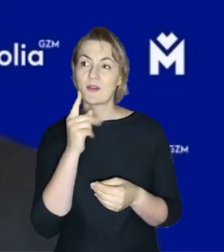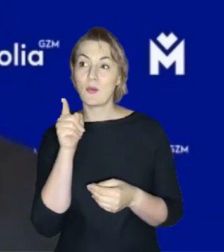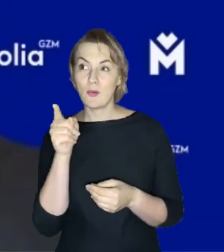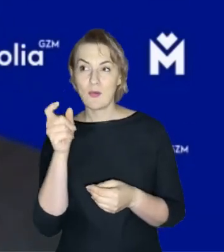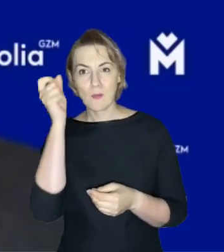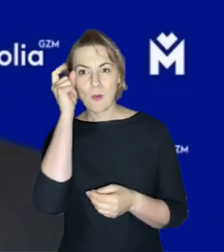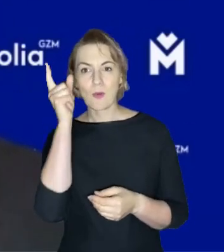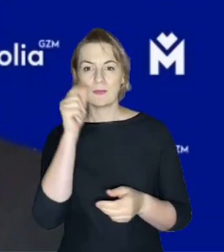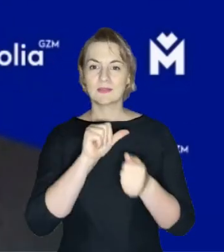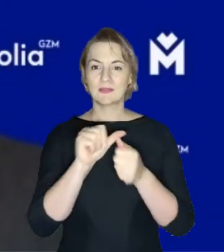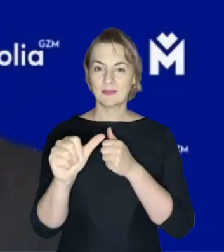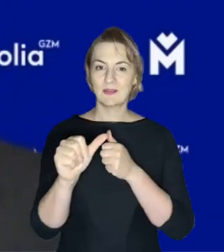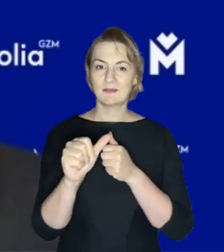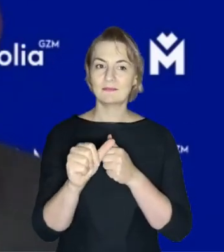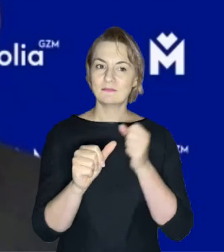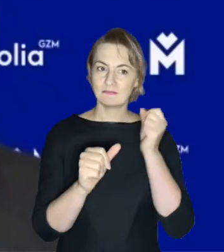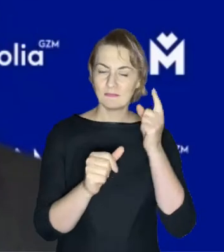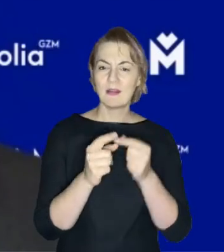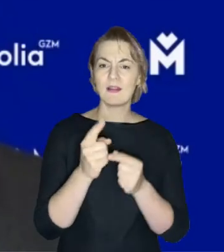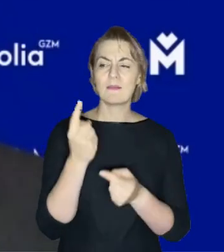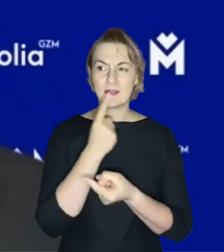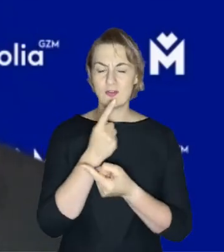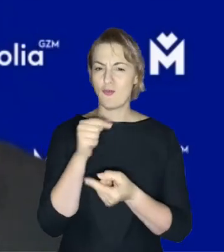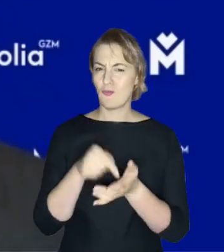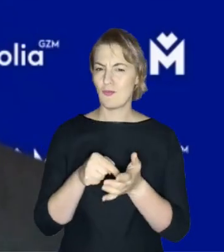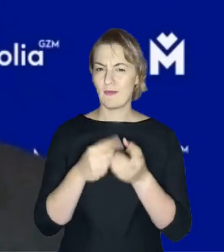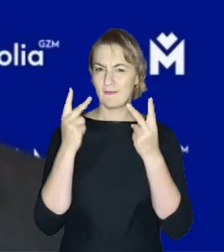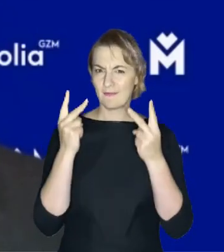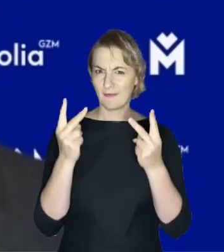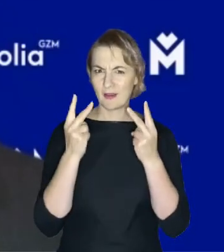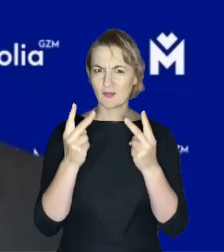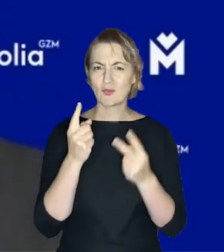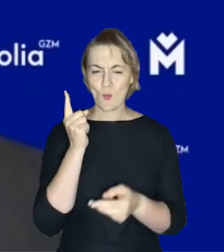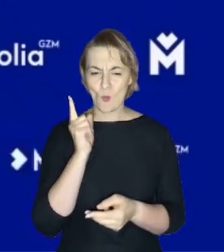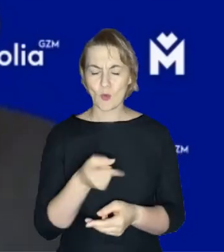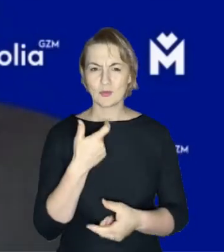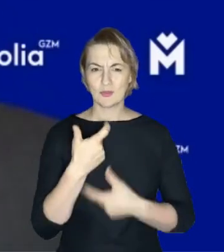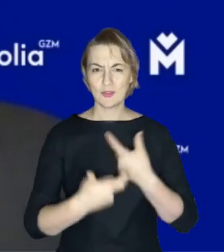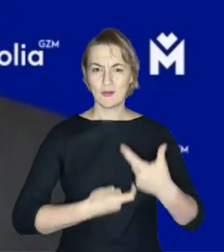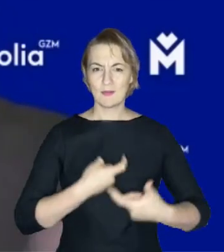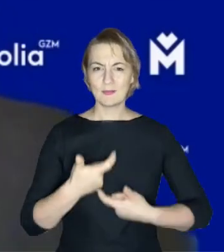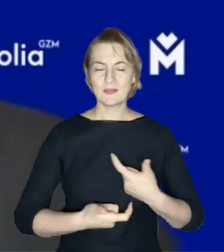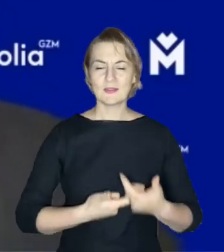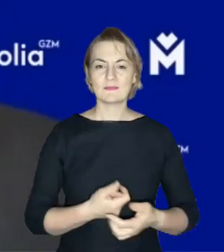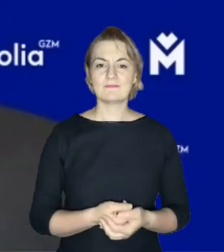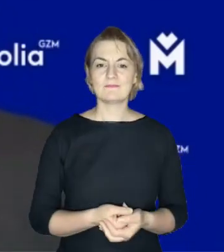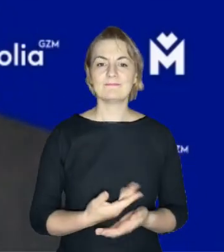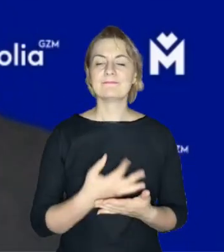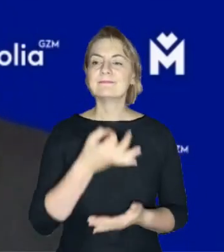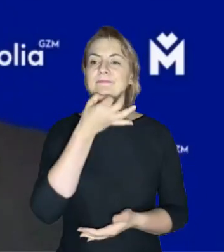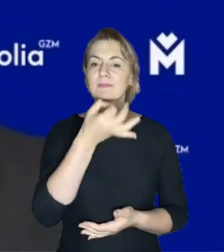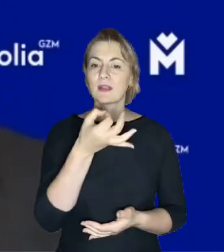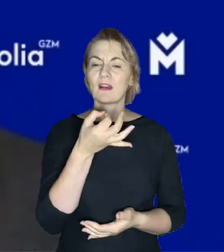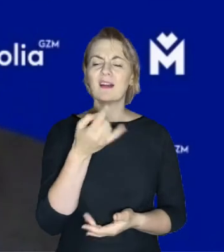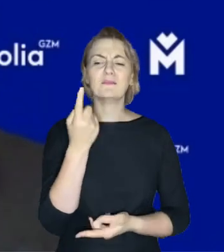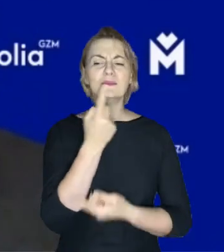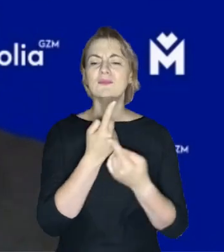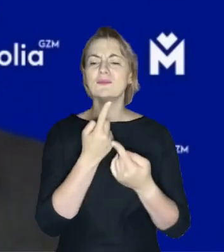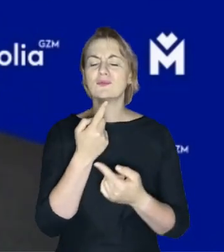to jest konieczność takich działań. Chciałem spytać, czym dla ciebie jest dzika